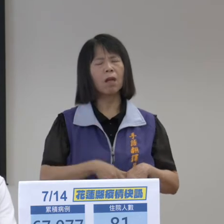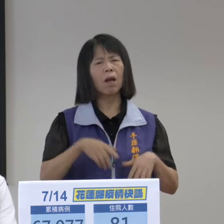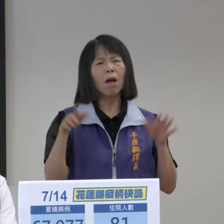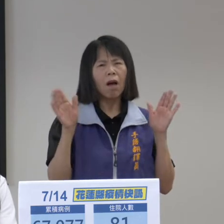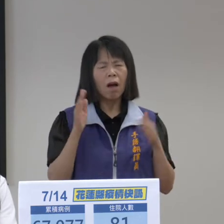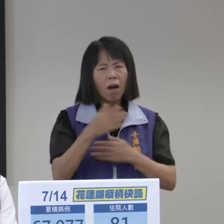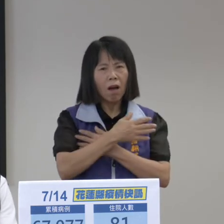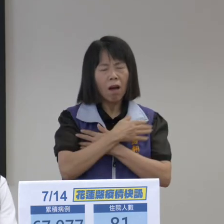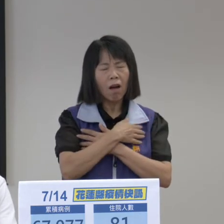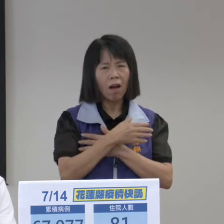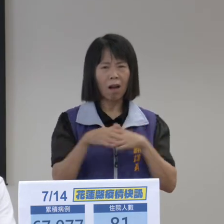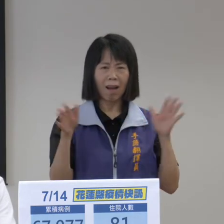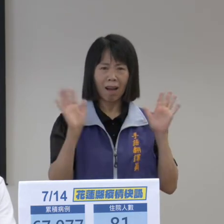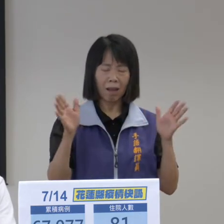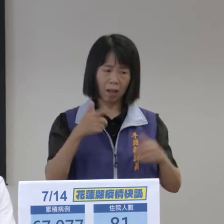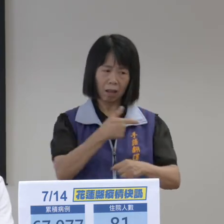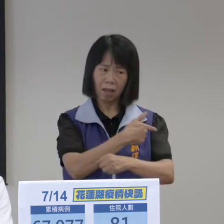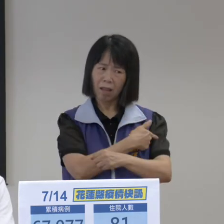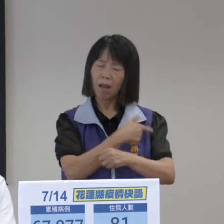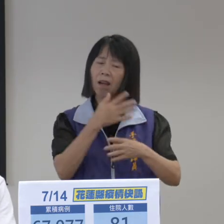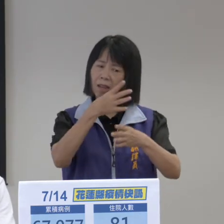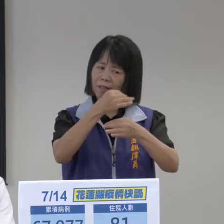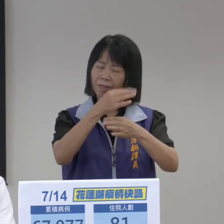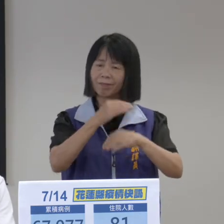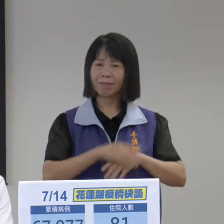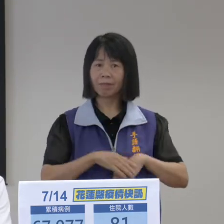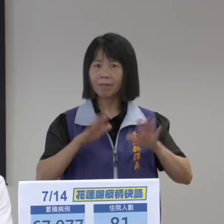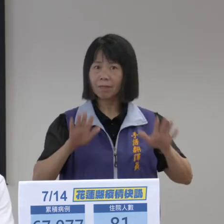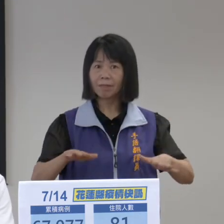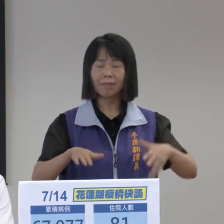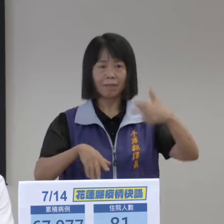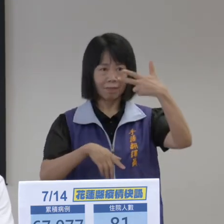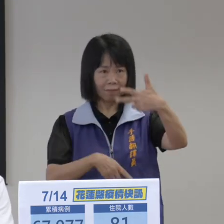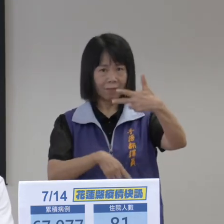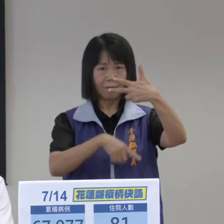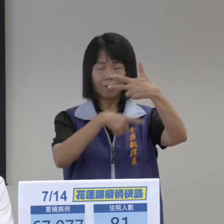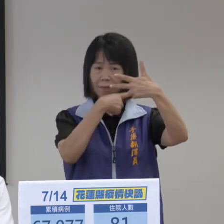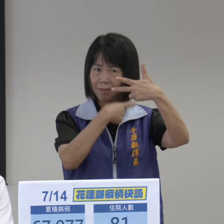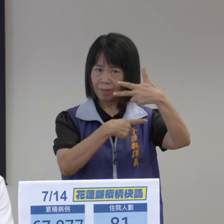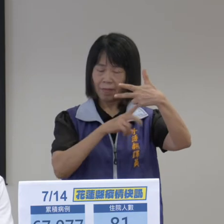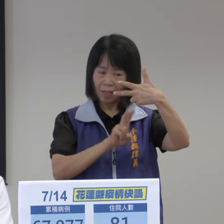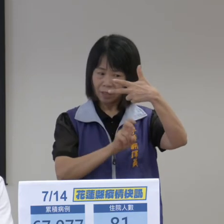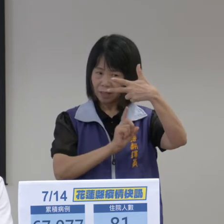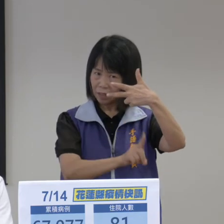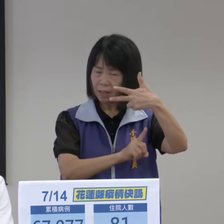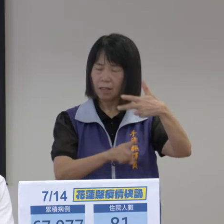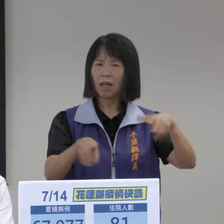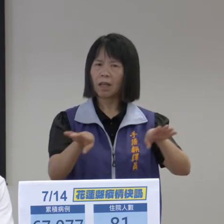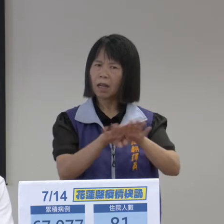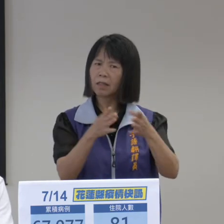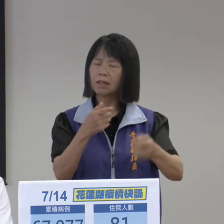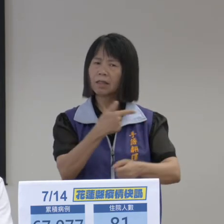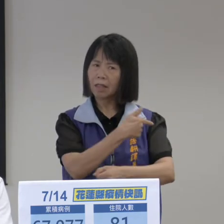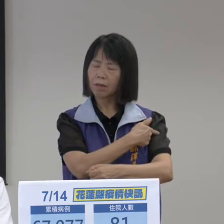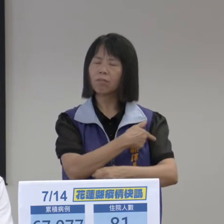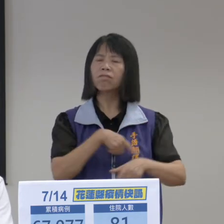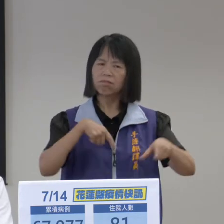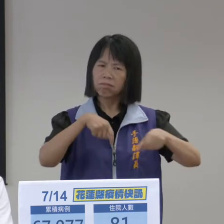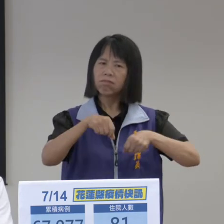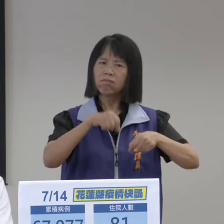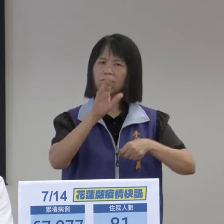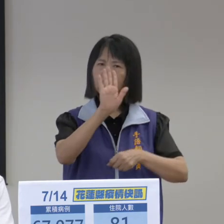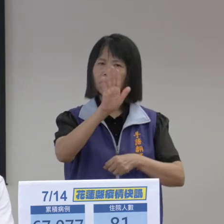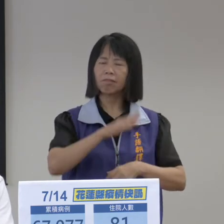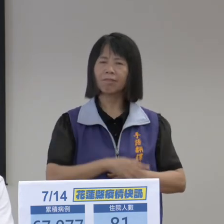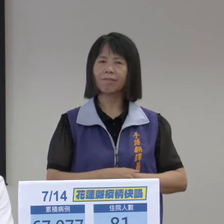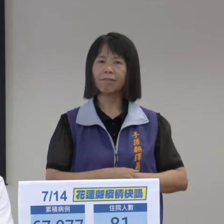苗什么时候开打？那目前呢，我们是从7月21号开始接种啊，7月21号开始接